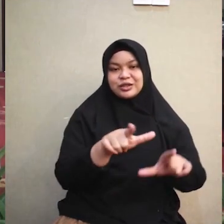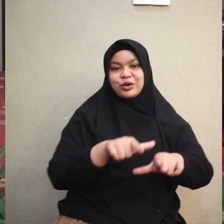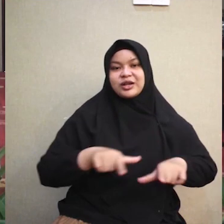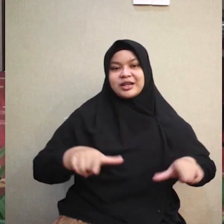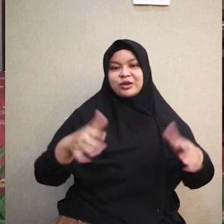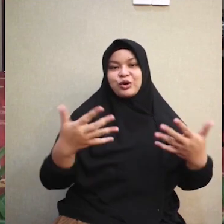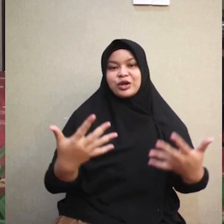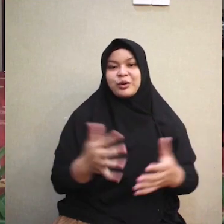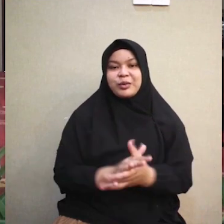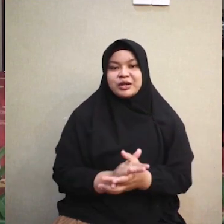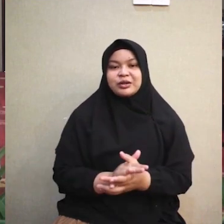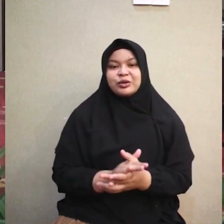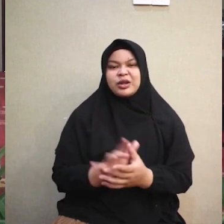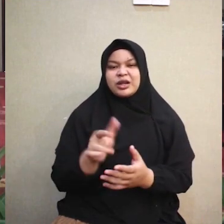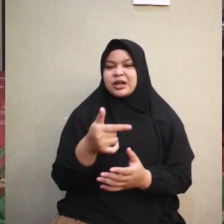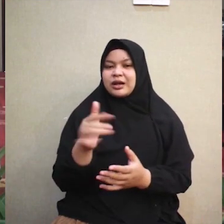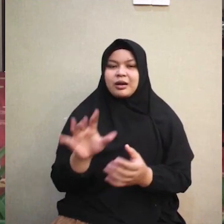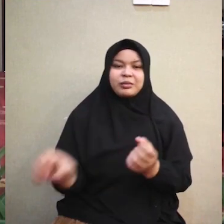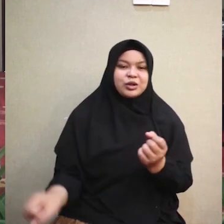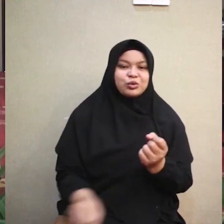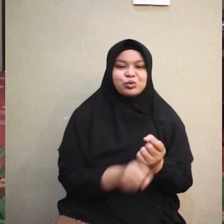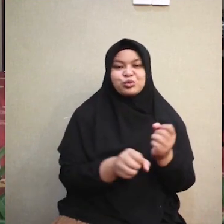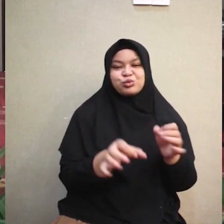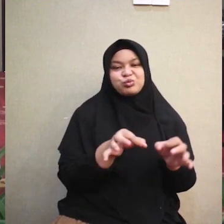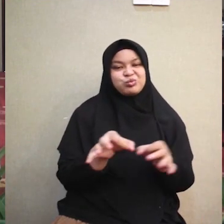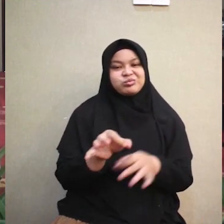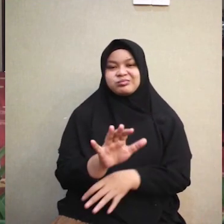infrastrukturnya malah nggak mendukung ya